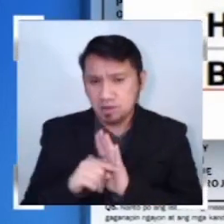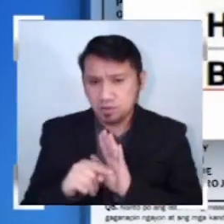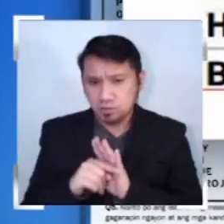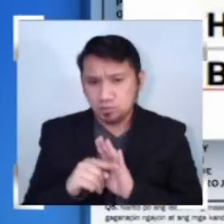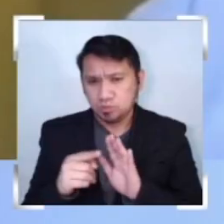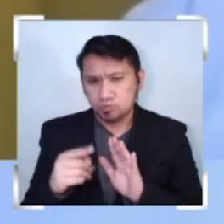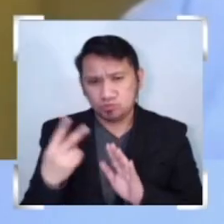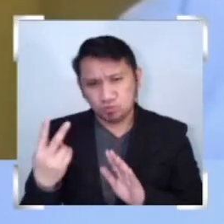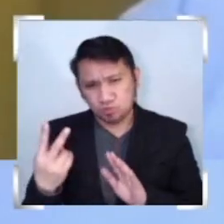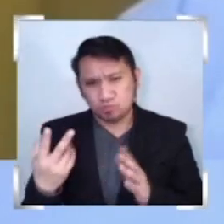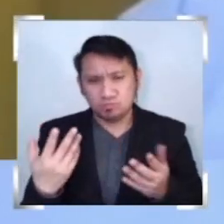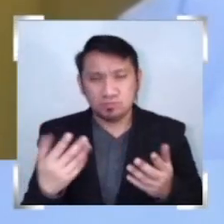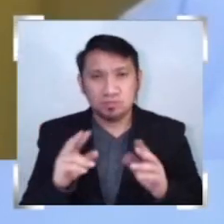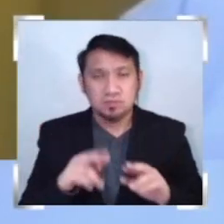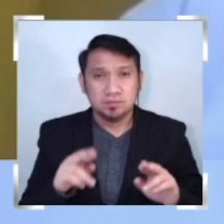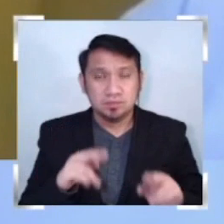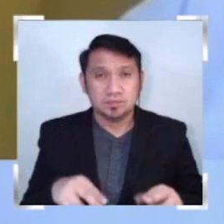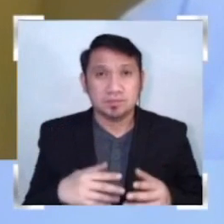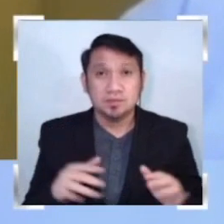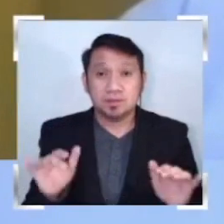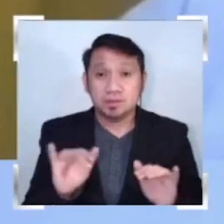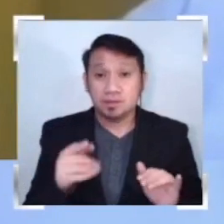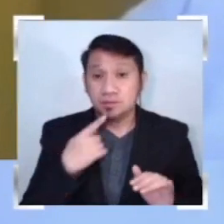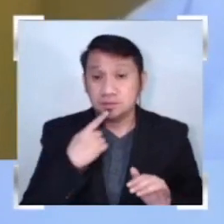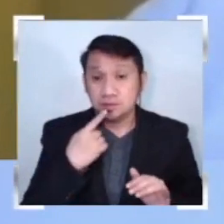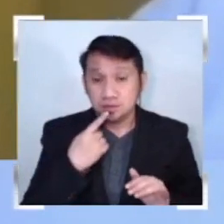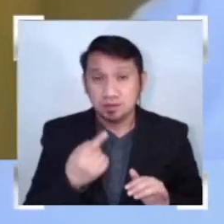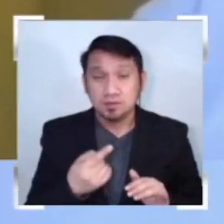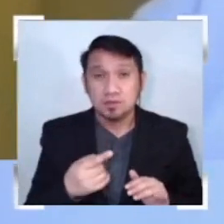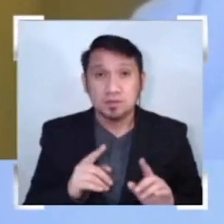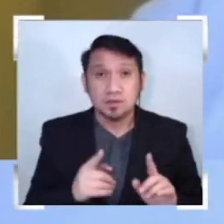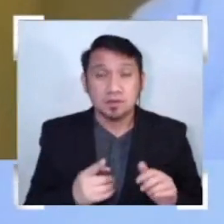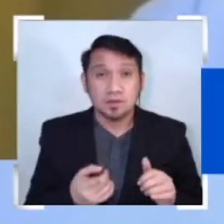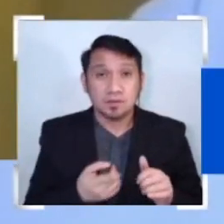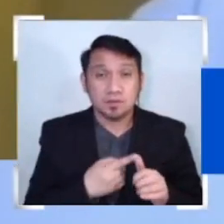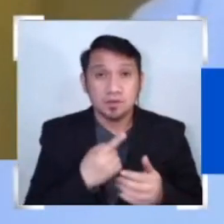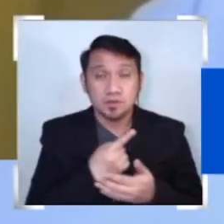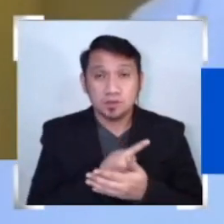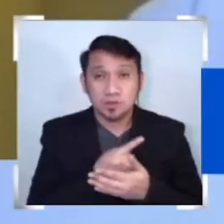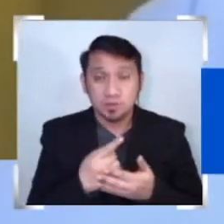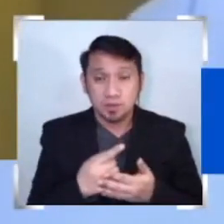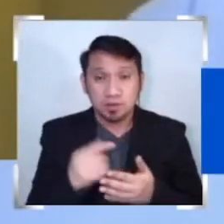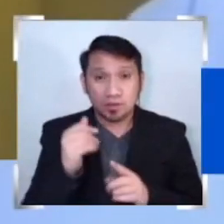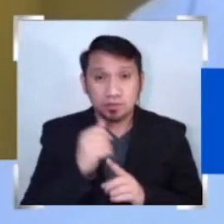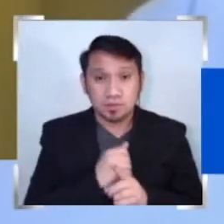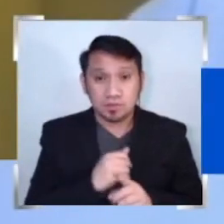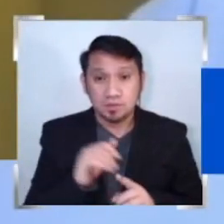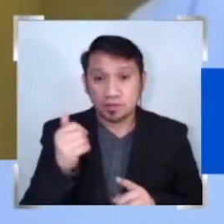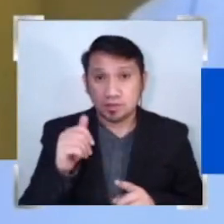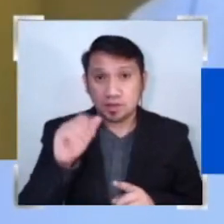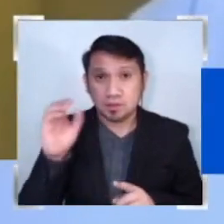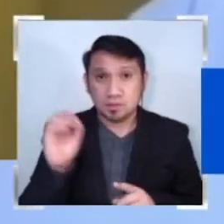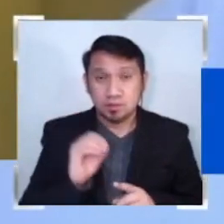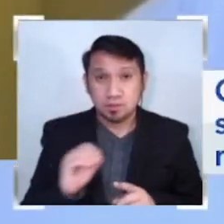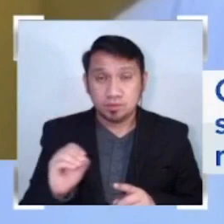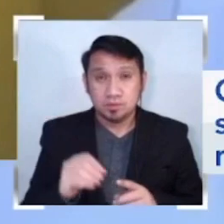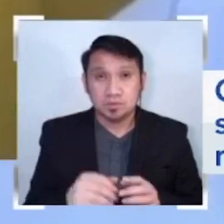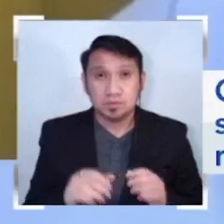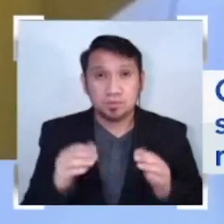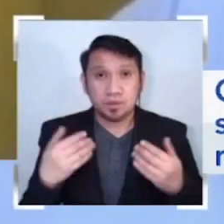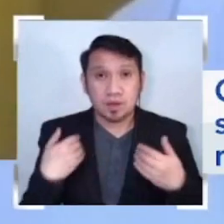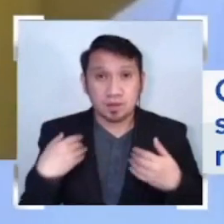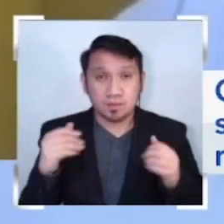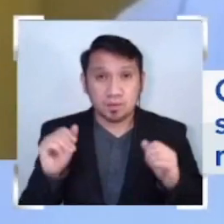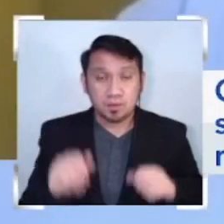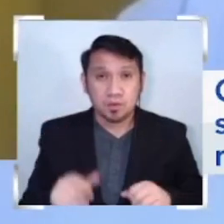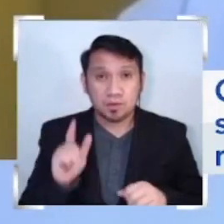Research, just like what we have seen in the first week of April, we're seeing about 10 to 15%, could go up to around 20% of the